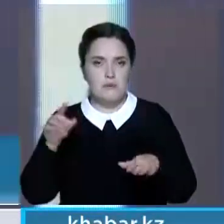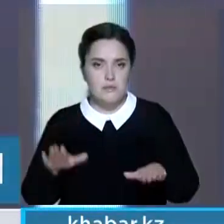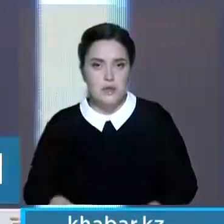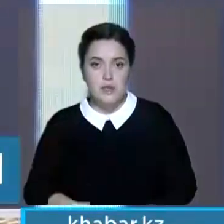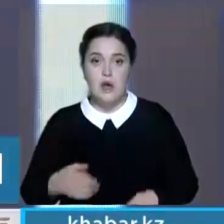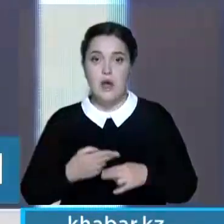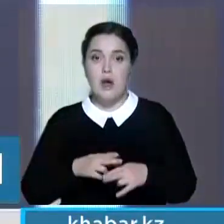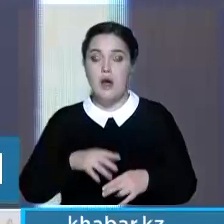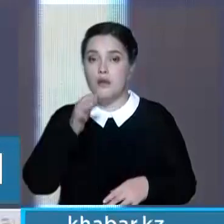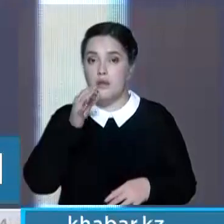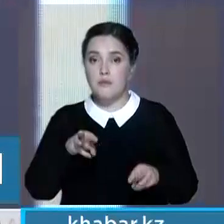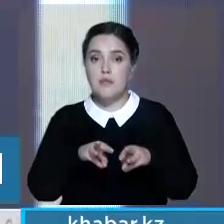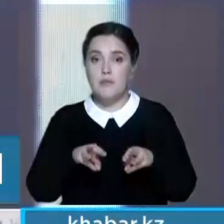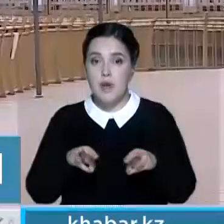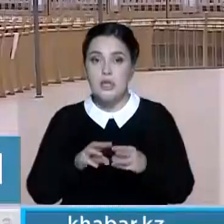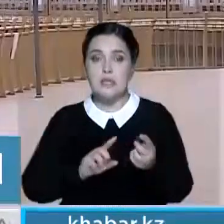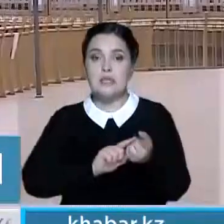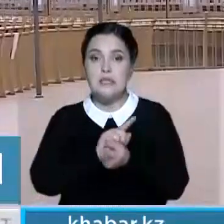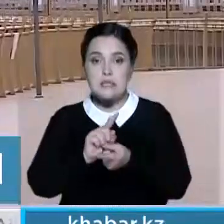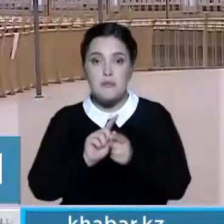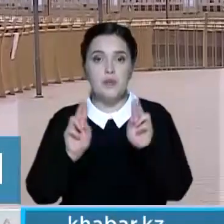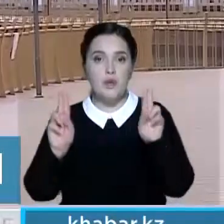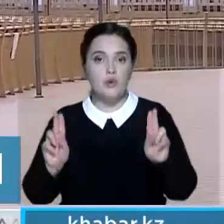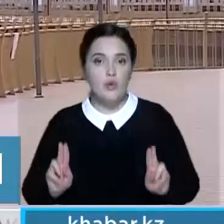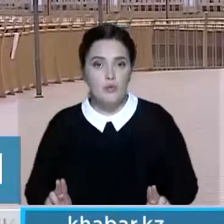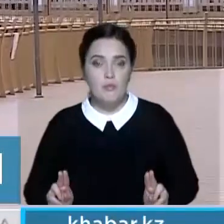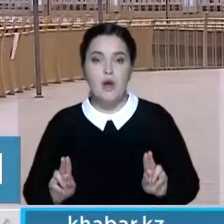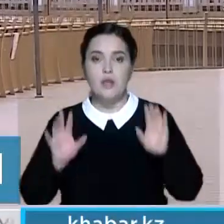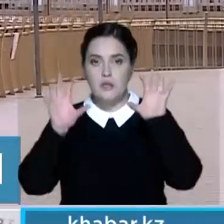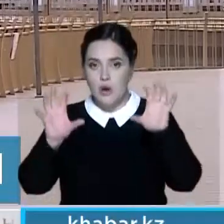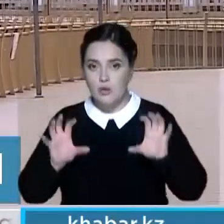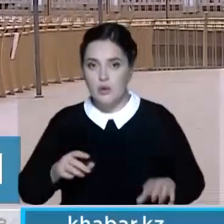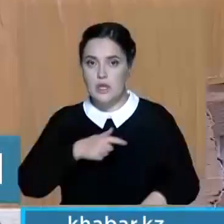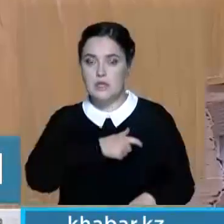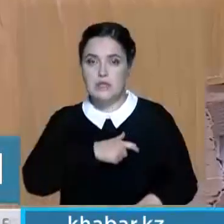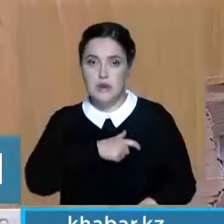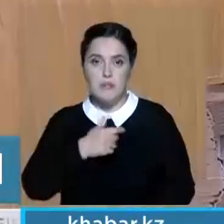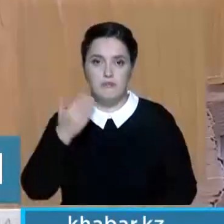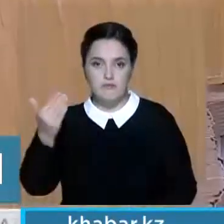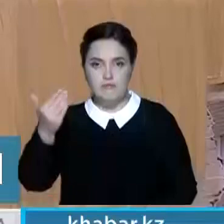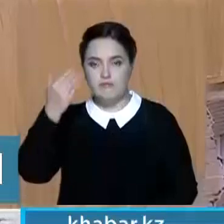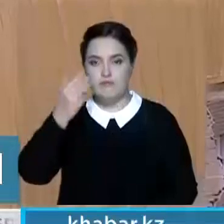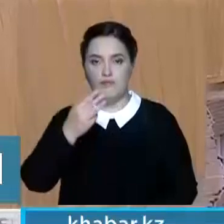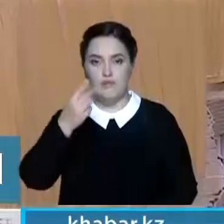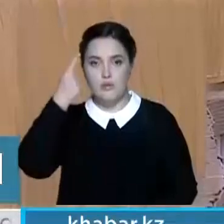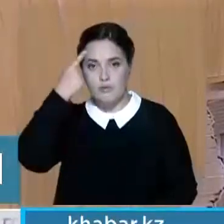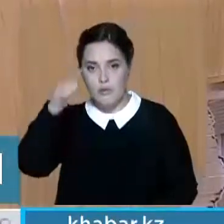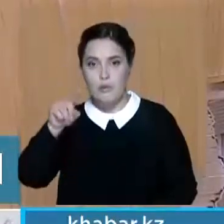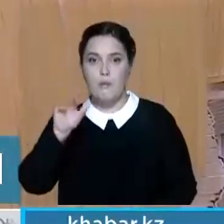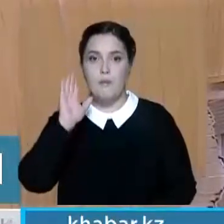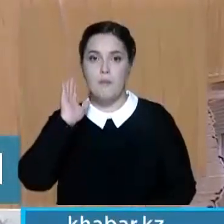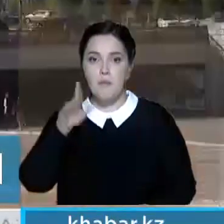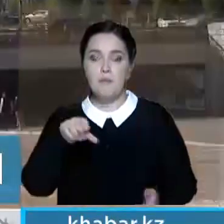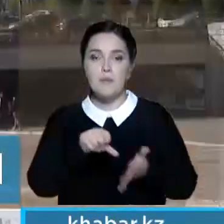первом месте. Однако, отметила министр, поскольку изменение норм закона является депутатской инициативой, данный вопрос должен